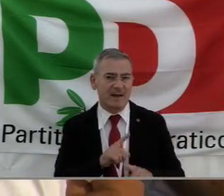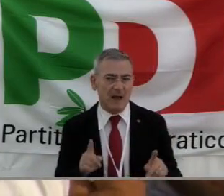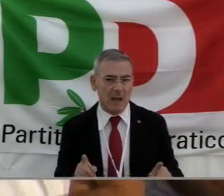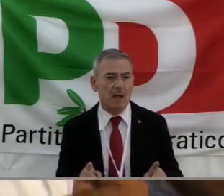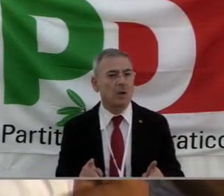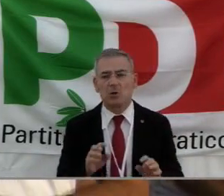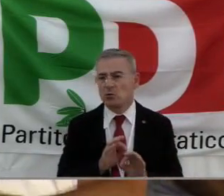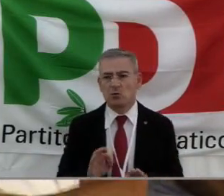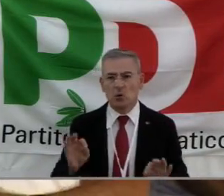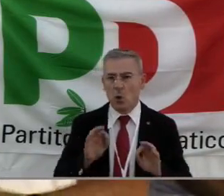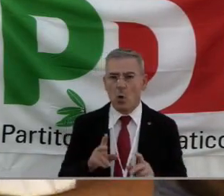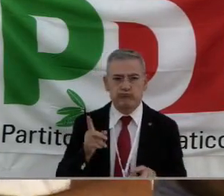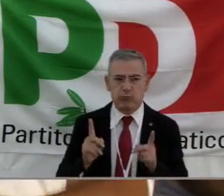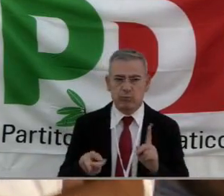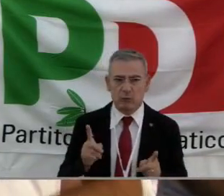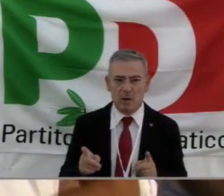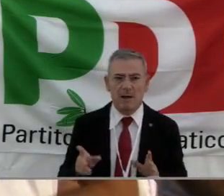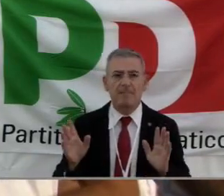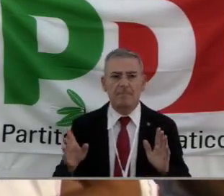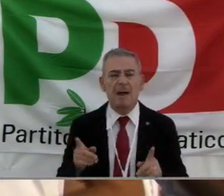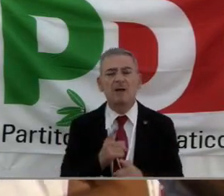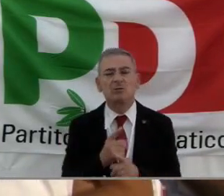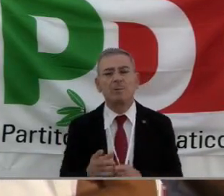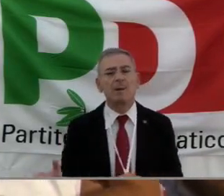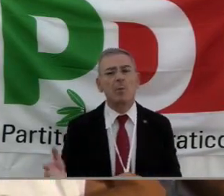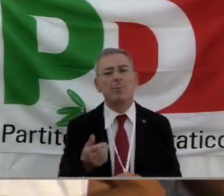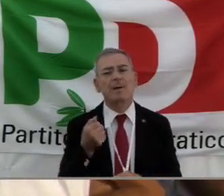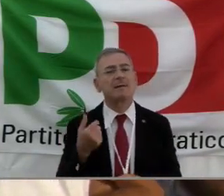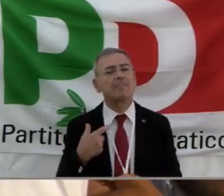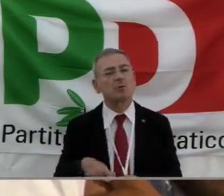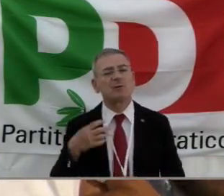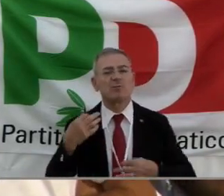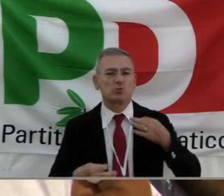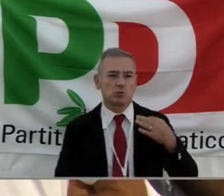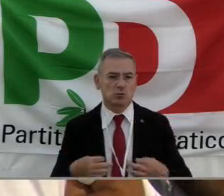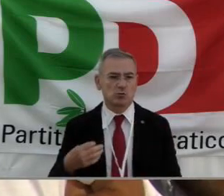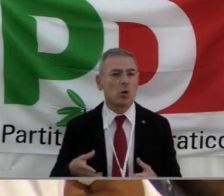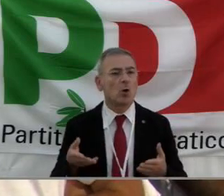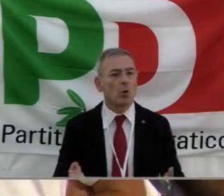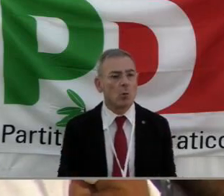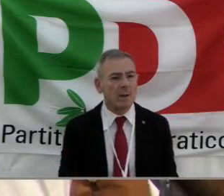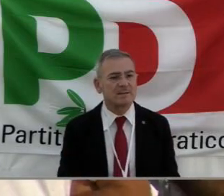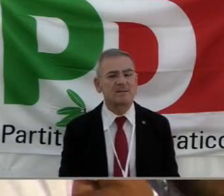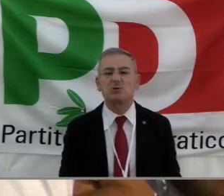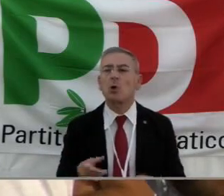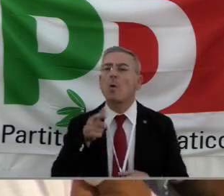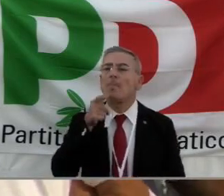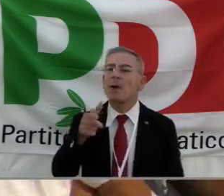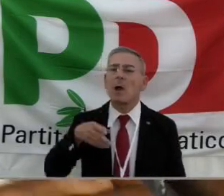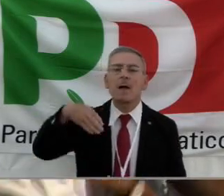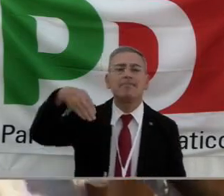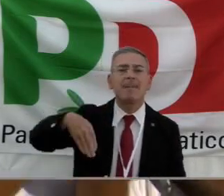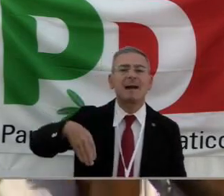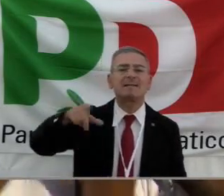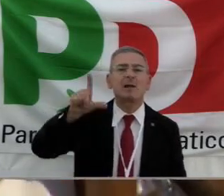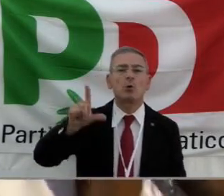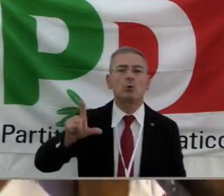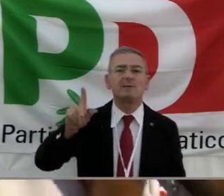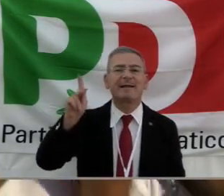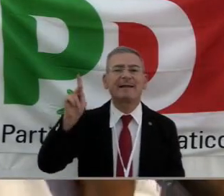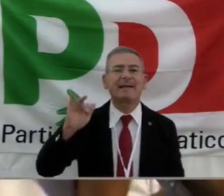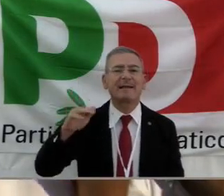né popolare, ma bisogna prenderla perché è giusta. Sono le parole di Martin Luther King. Io penso che